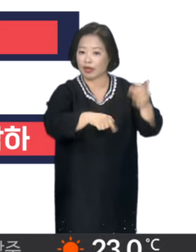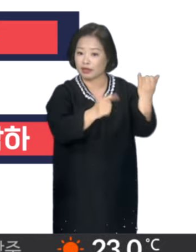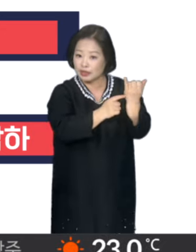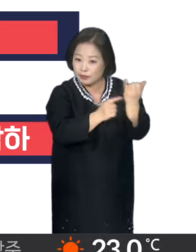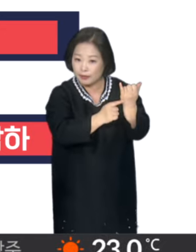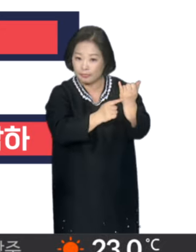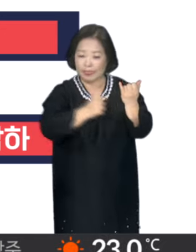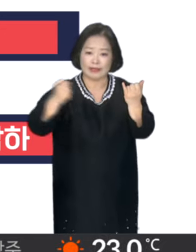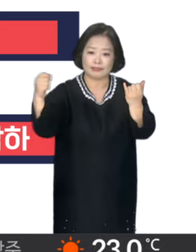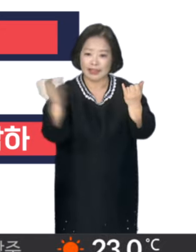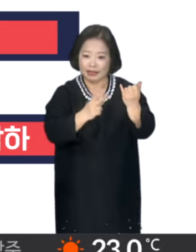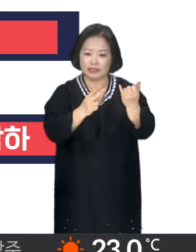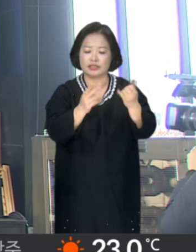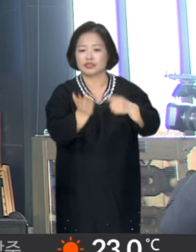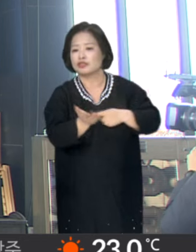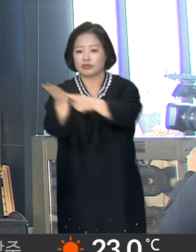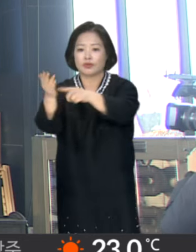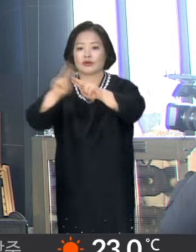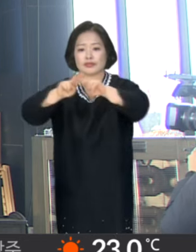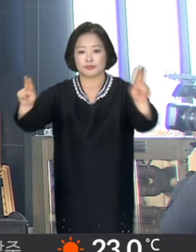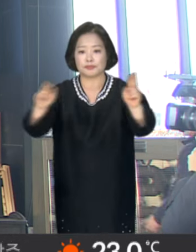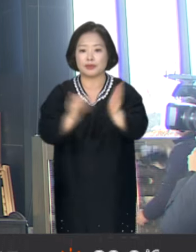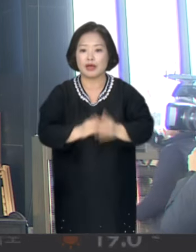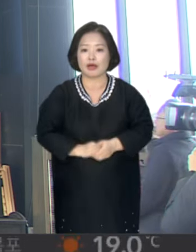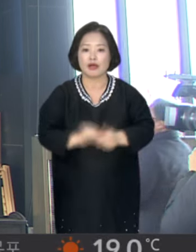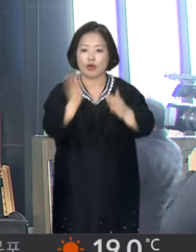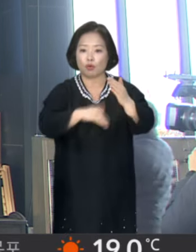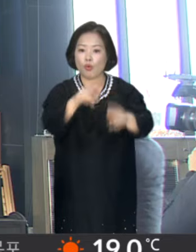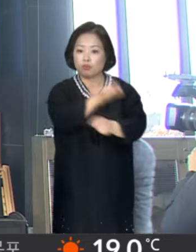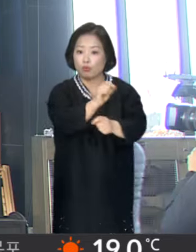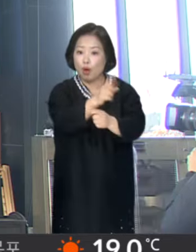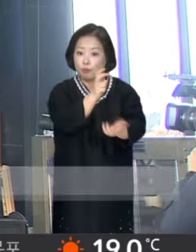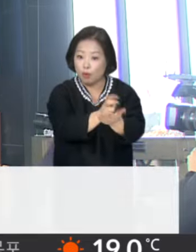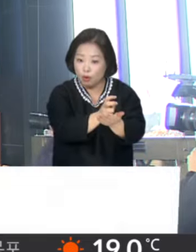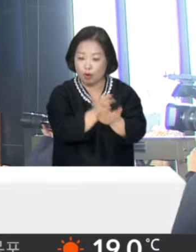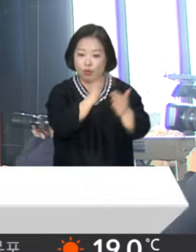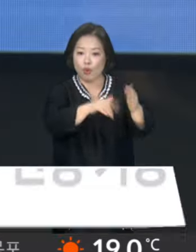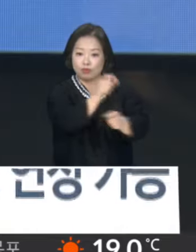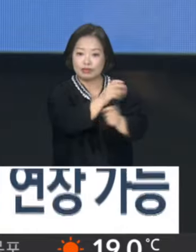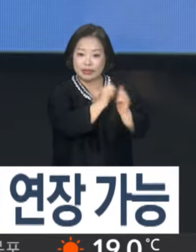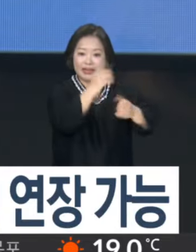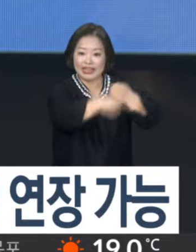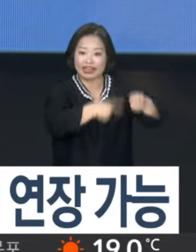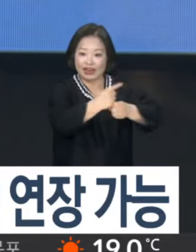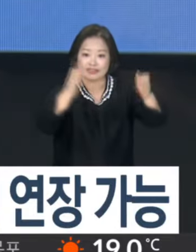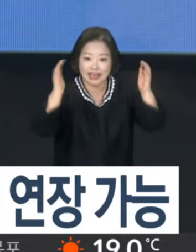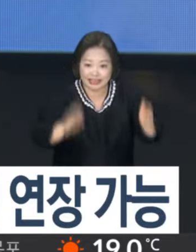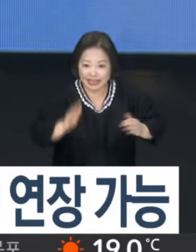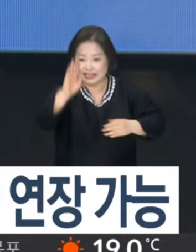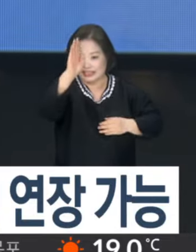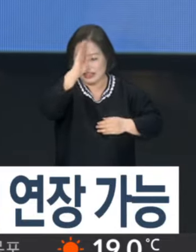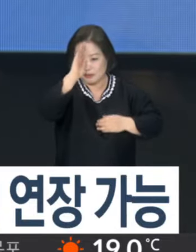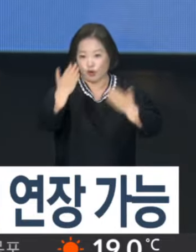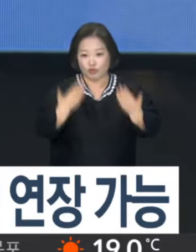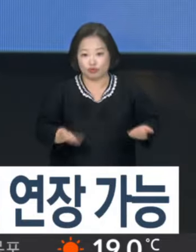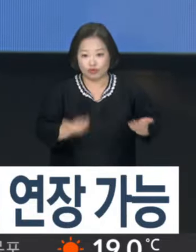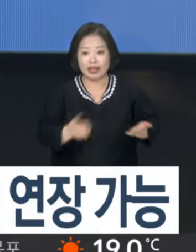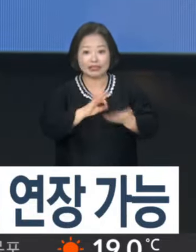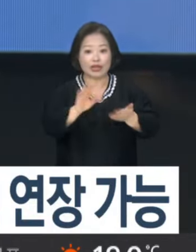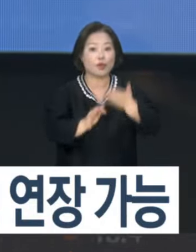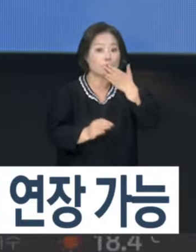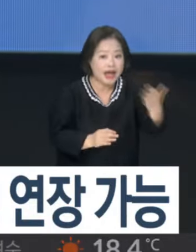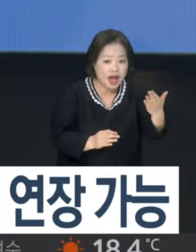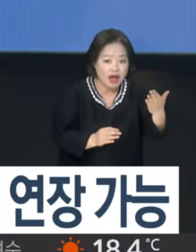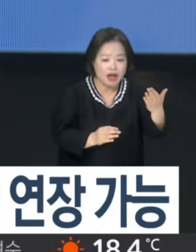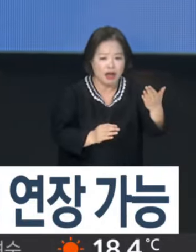본안 소송을 취하했습니다. 국가공무원법에 따르면 공무원은 1년 이내에 질병휴직을 쓸 수 있고